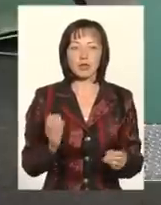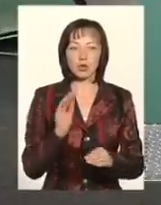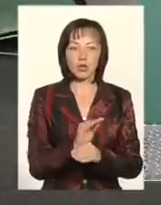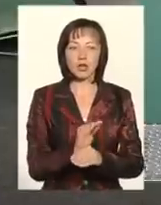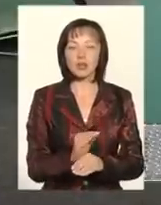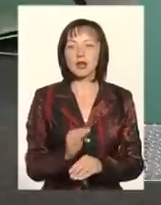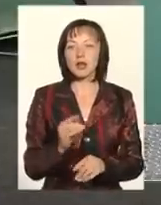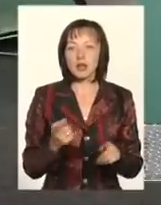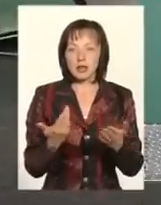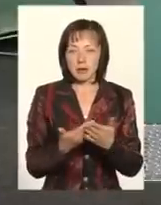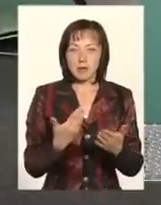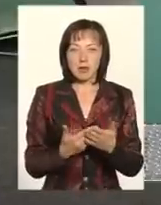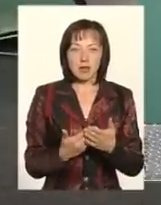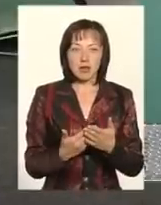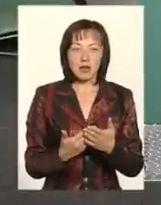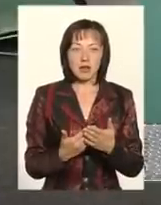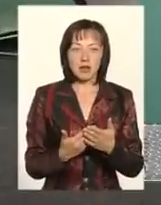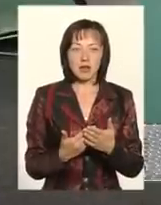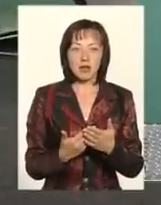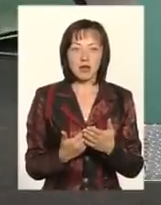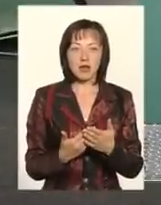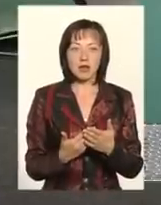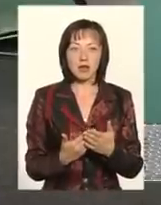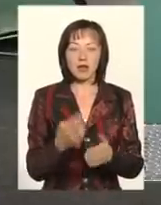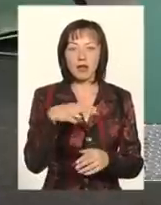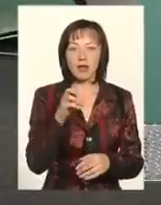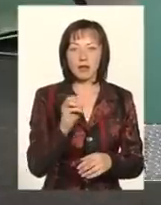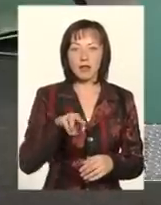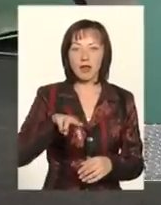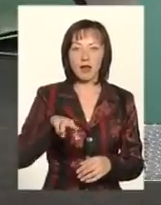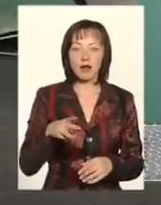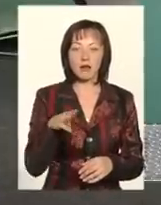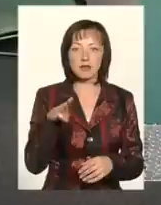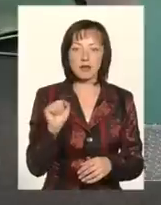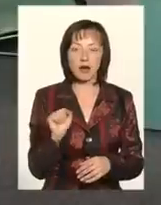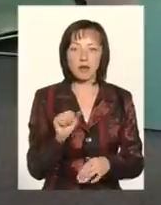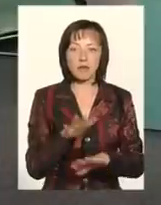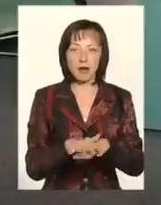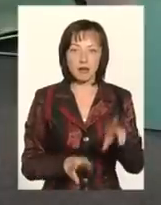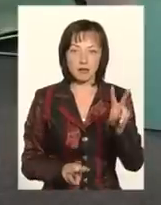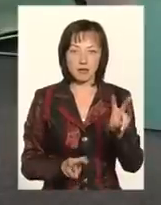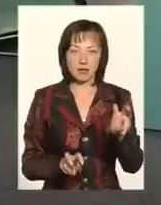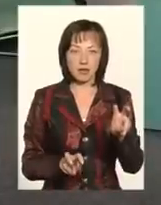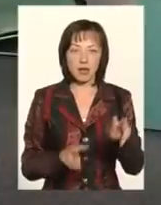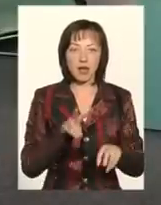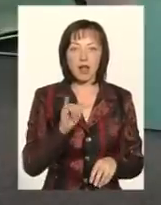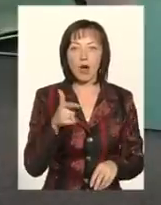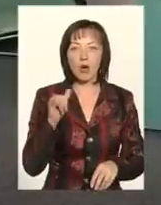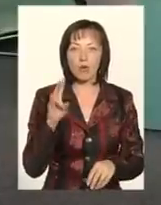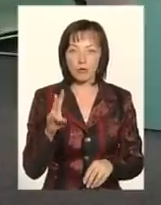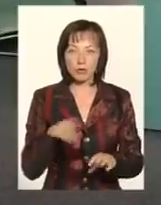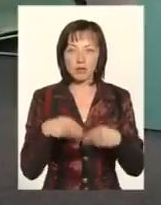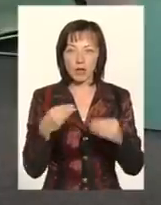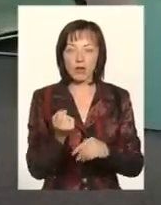самий Лагун взяти Лагун - це Дельтабанк перед тим як Дельтабанк закривався лагуну дали 11